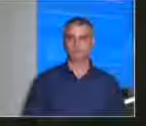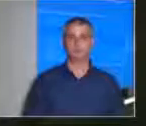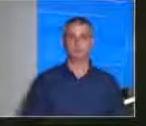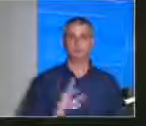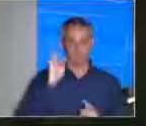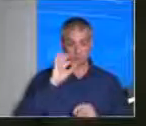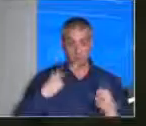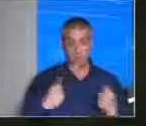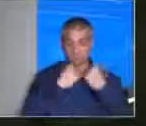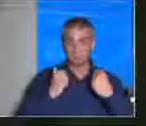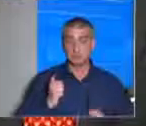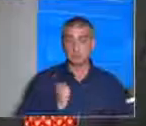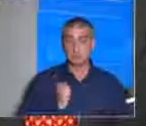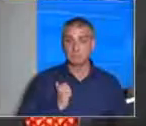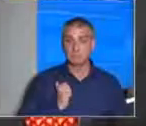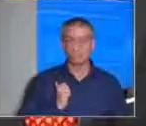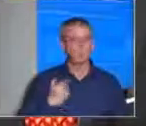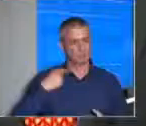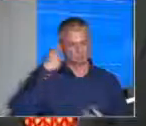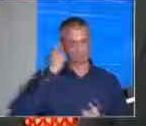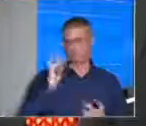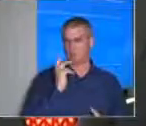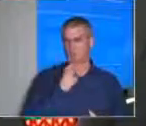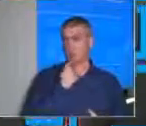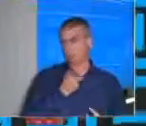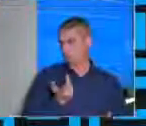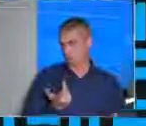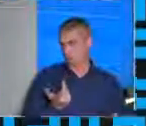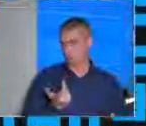Risk of military confrontation, sir? I guess you could say that always,